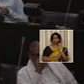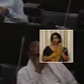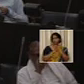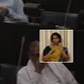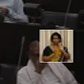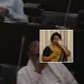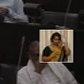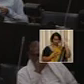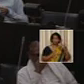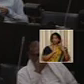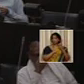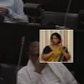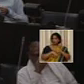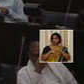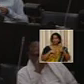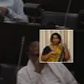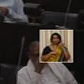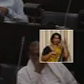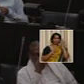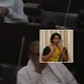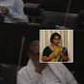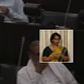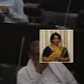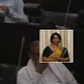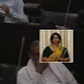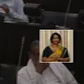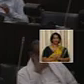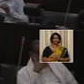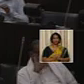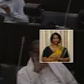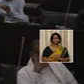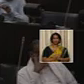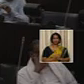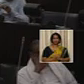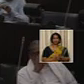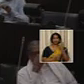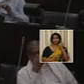රටවල් ප්‍රමාණයක ඒ කාලය තුලත අලුතෙන් සොයාගෙන තියෙනවා එතකොට